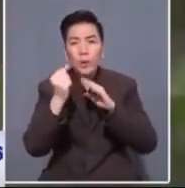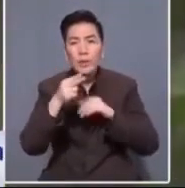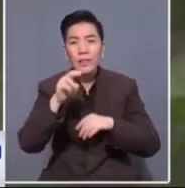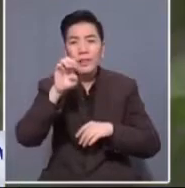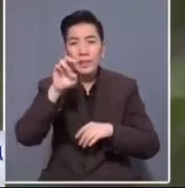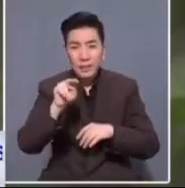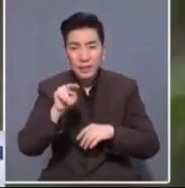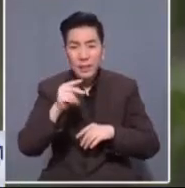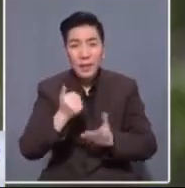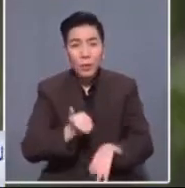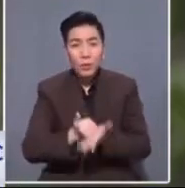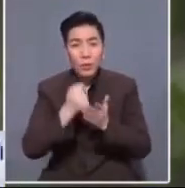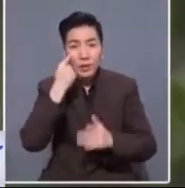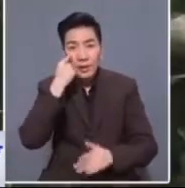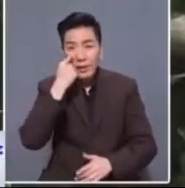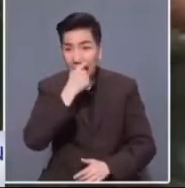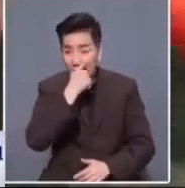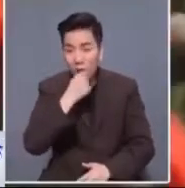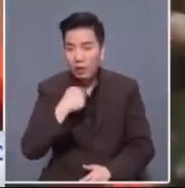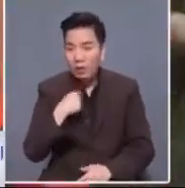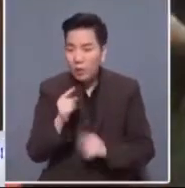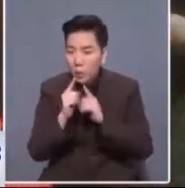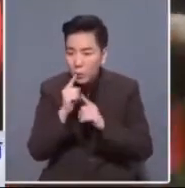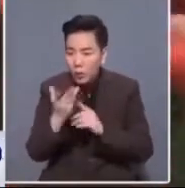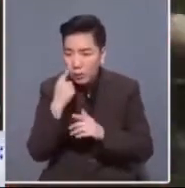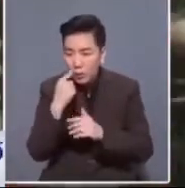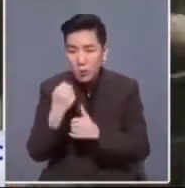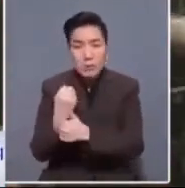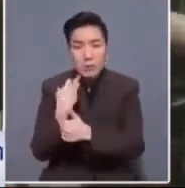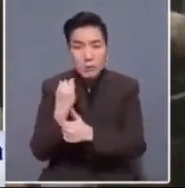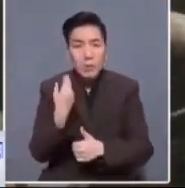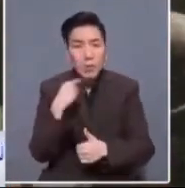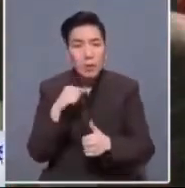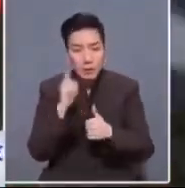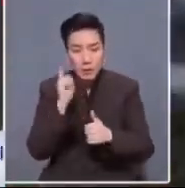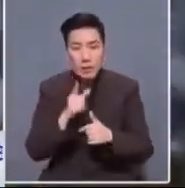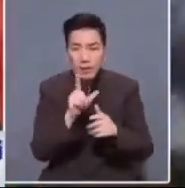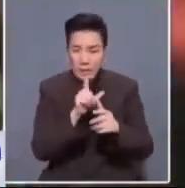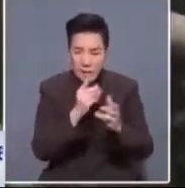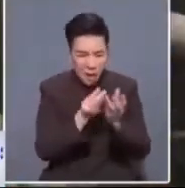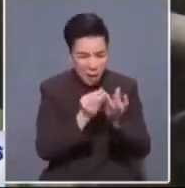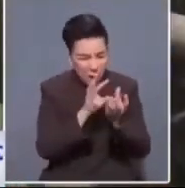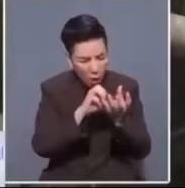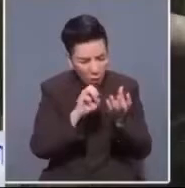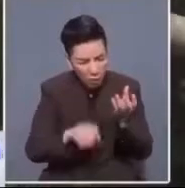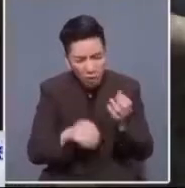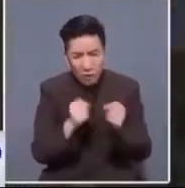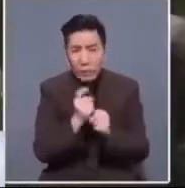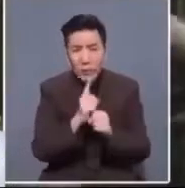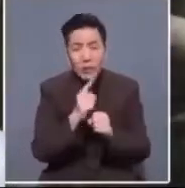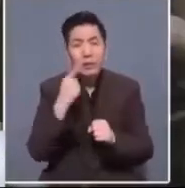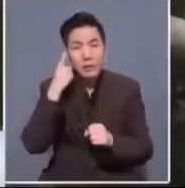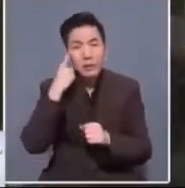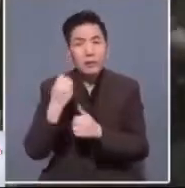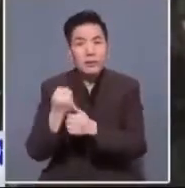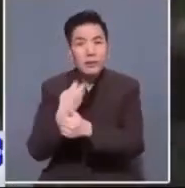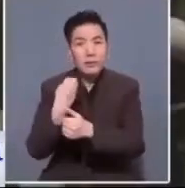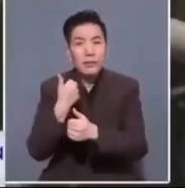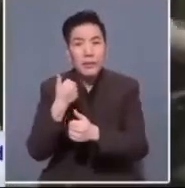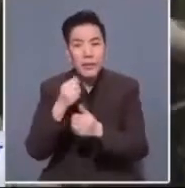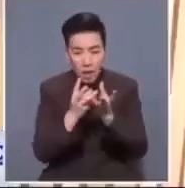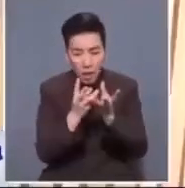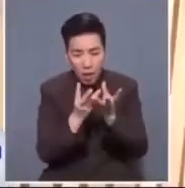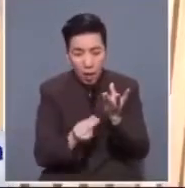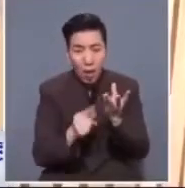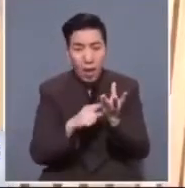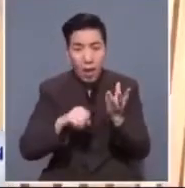ากับกองพัฒนายาแผนไทยและสมุนไพรและให้คำปรึกษาว่าจะสกัดสารลูทีนจากดอกดาวเรืองได้อย่างไร ครับ ครับ ก็สกัดได้